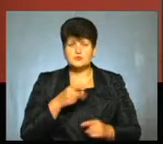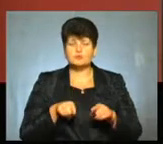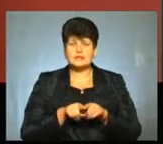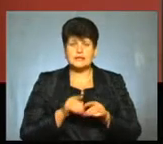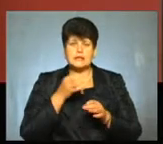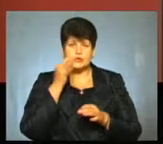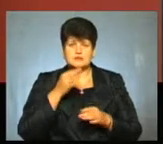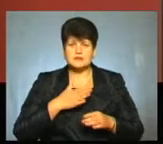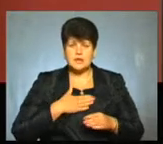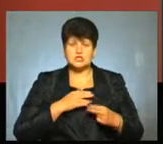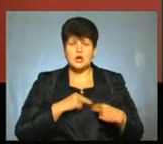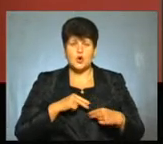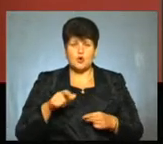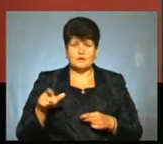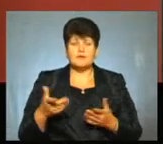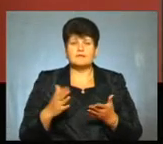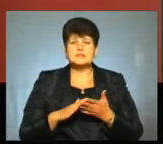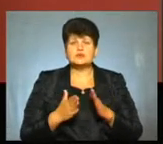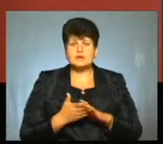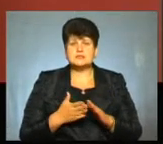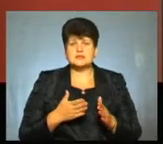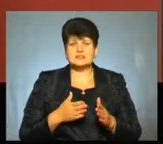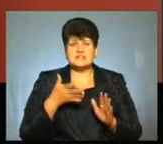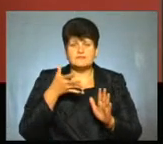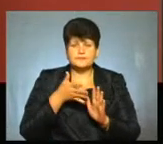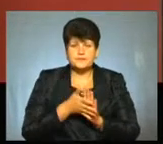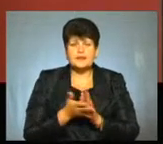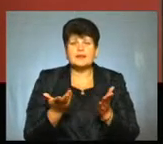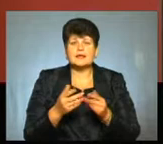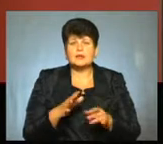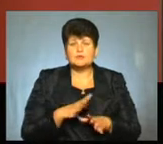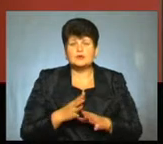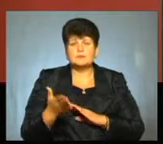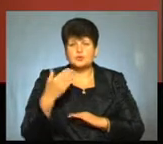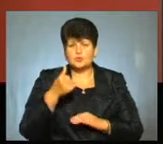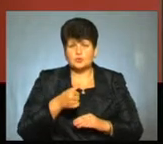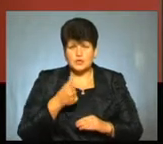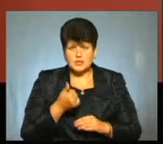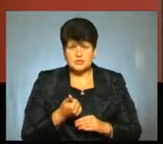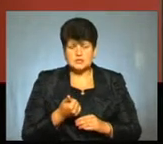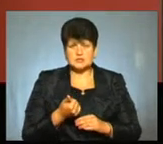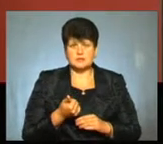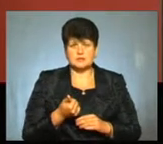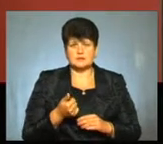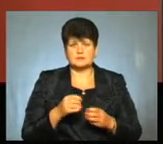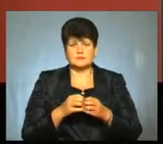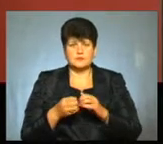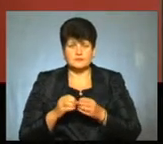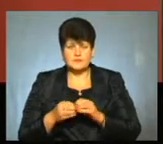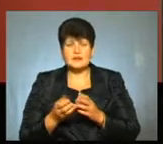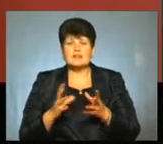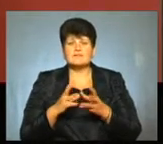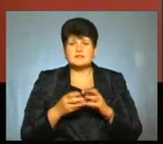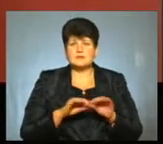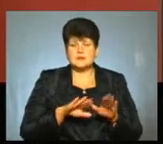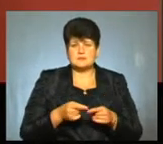Бачимо такий досвід наших колег, яка в нас ситуація з реалізацією, і які були минулоріч набиті гулі, і які